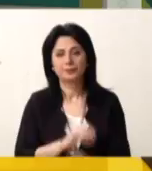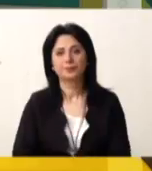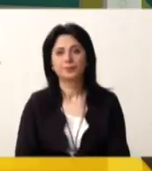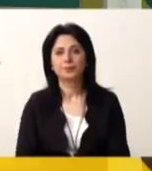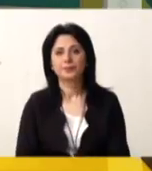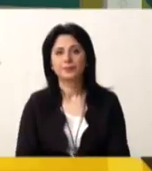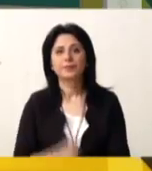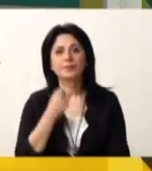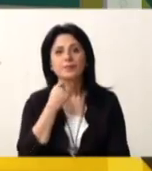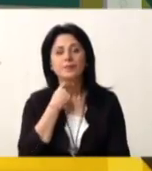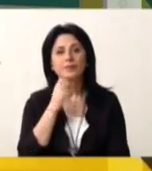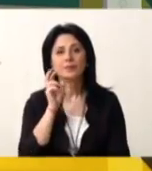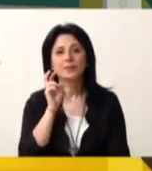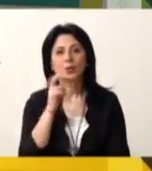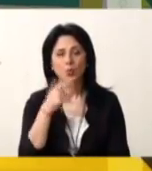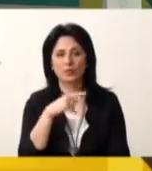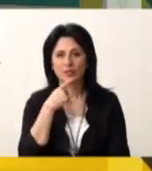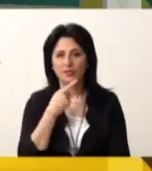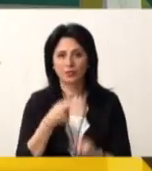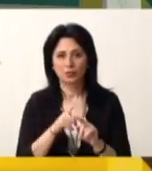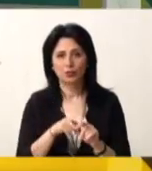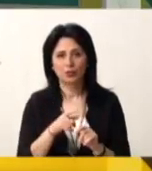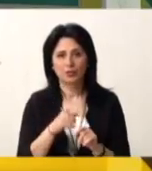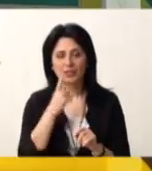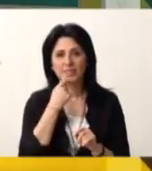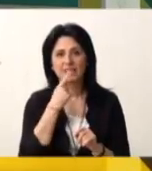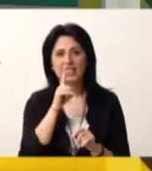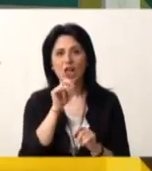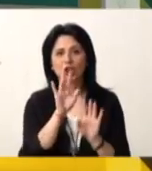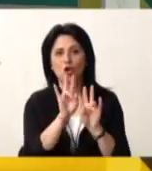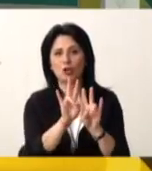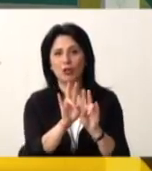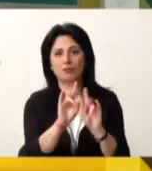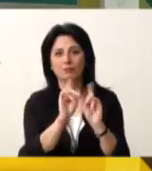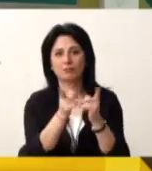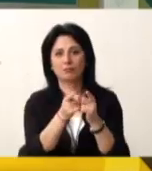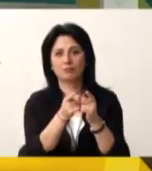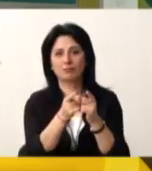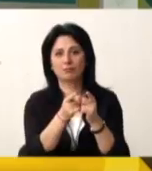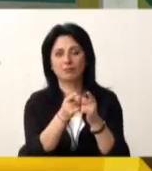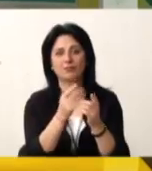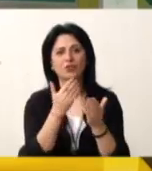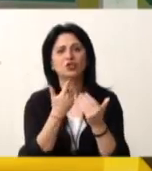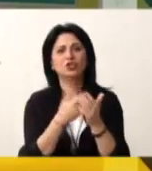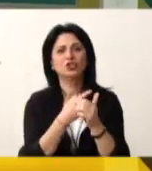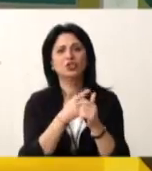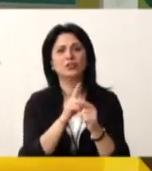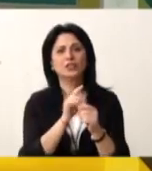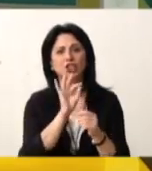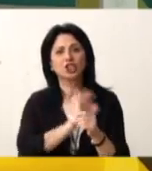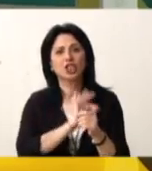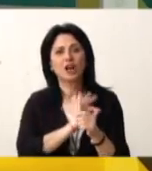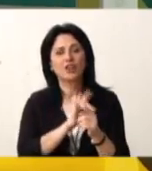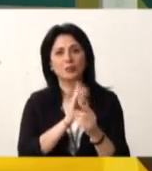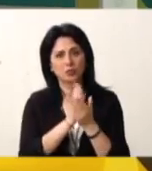ხოლმე. ალკოჰოლთან დაკავშირებით თქვენ უკვე ახსენეთ, ამიტომ წითელ ზონაში ვტოვებთ, ვაძლევთ ხოლმე, არის ხოლმე გარკვეული